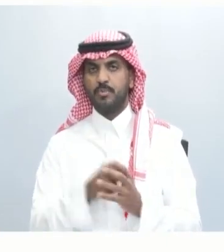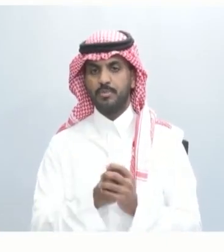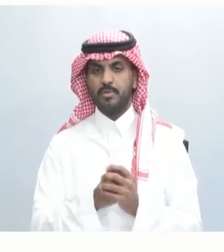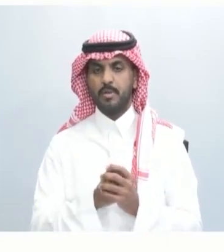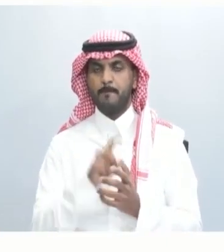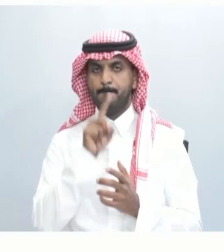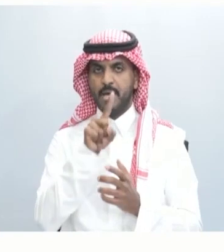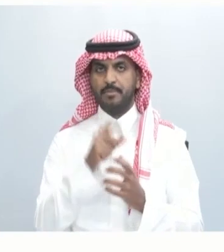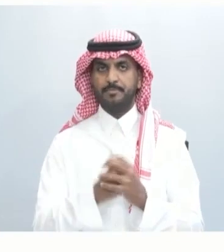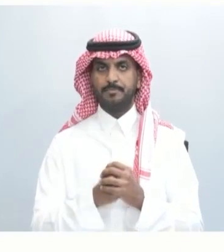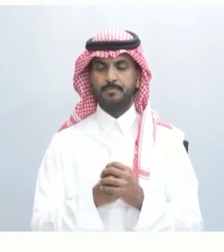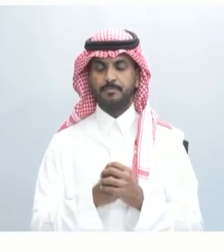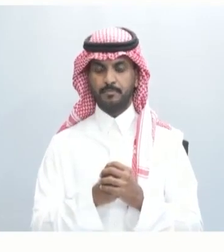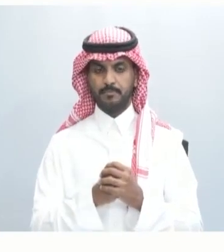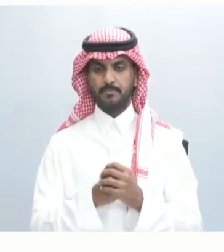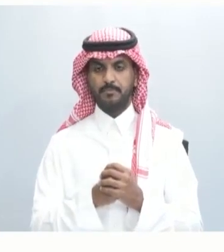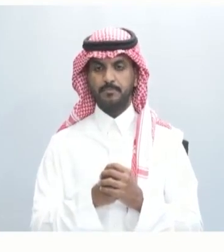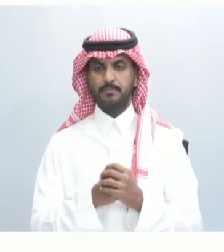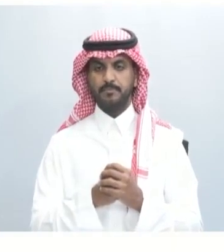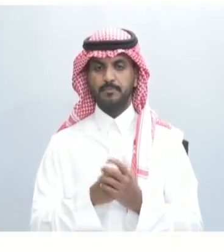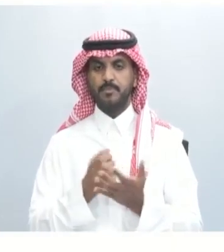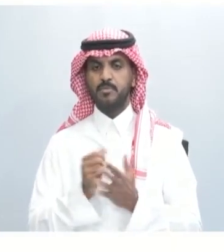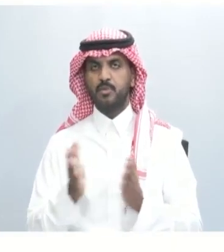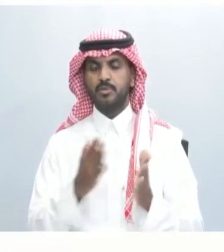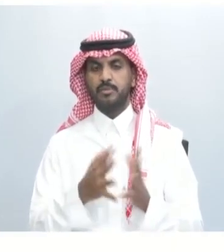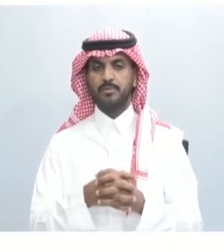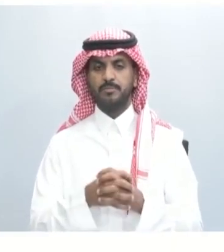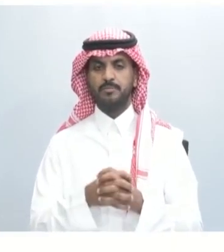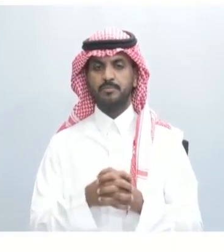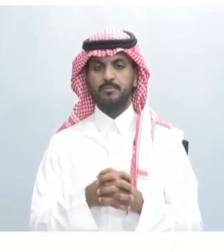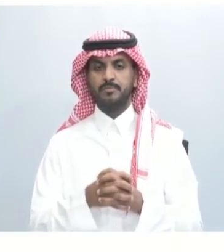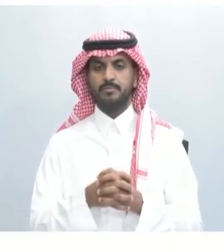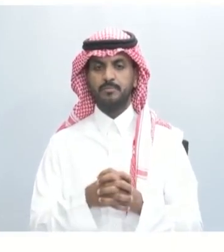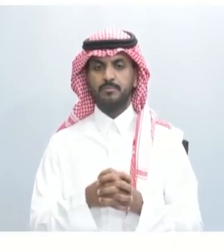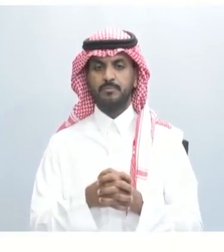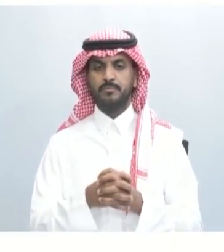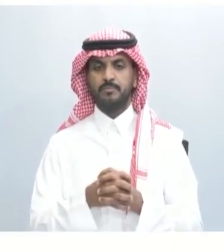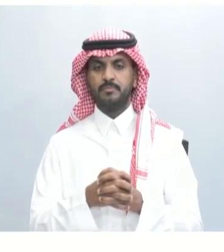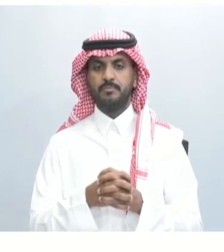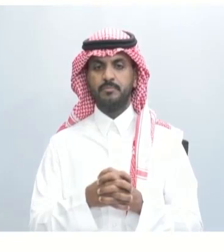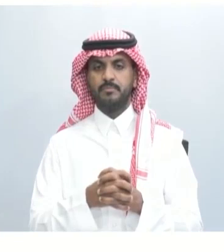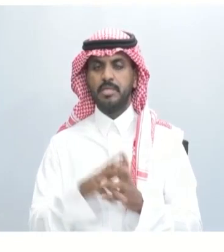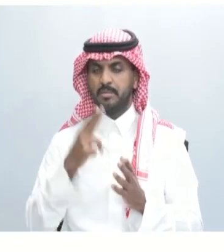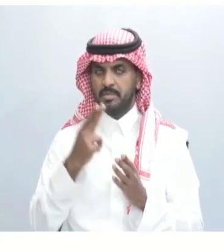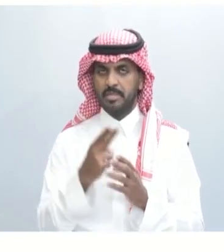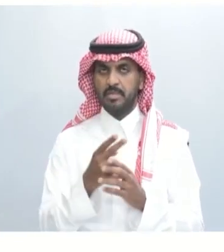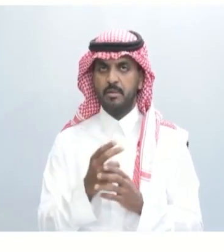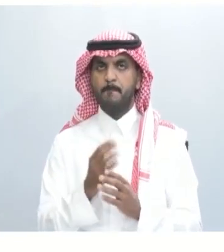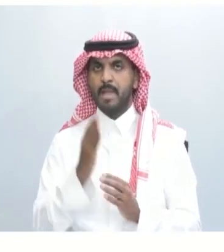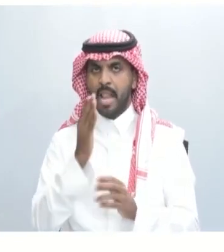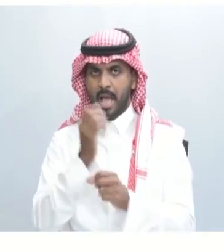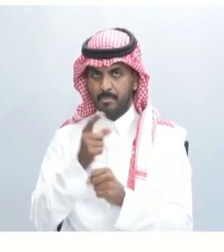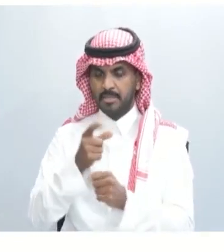الفقره باء ابنائي وبناتي الان نمسح وننتقل واياكم الى السؤال التالي التمثيل بالاعمده